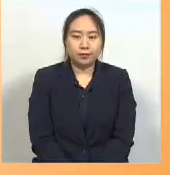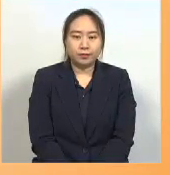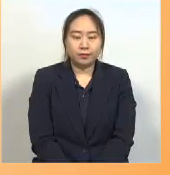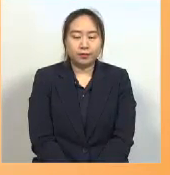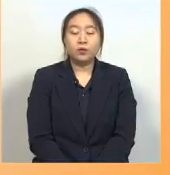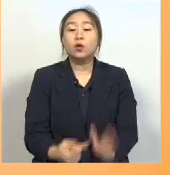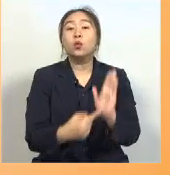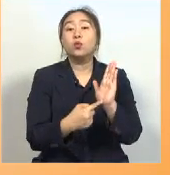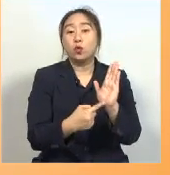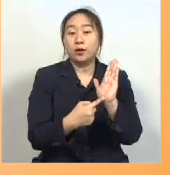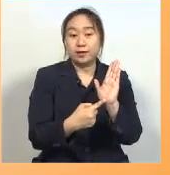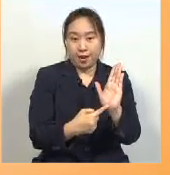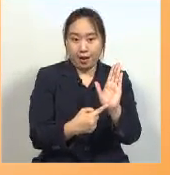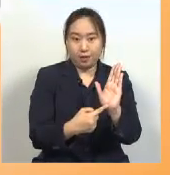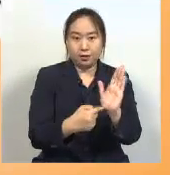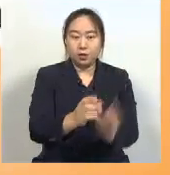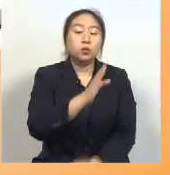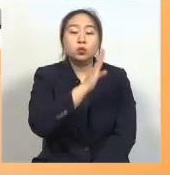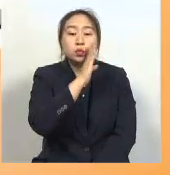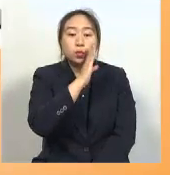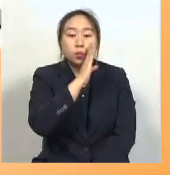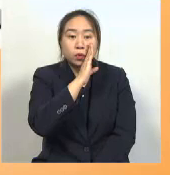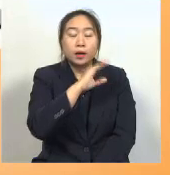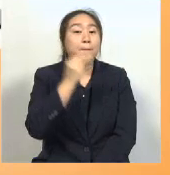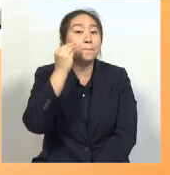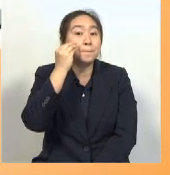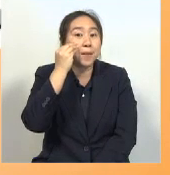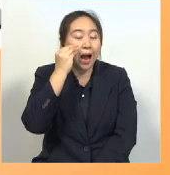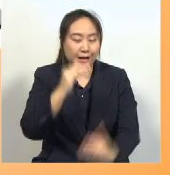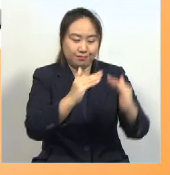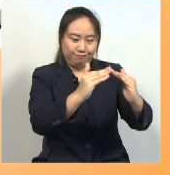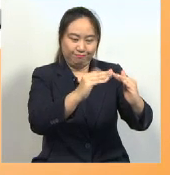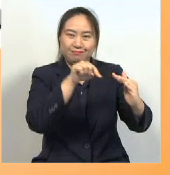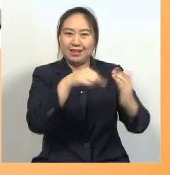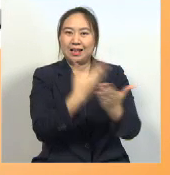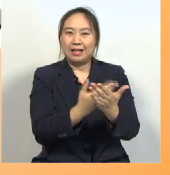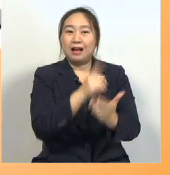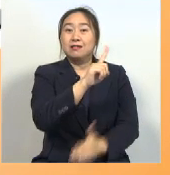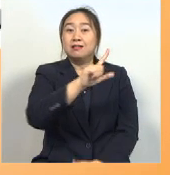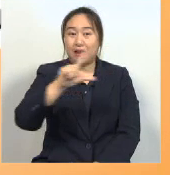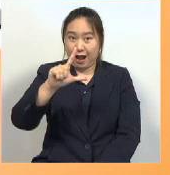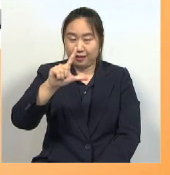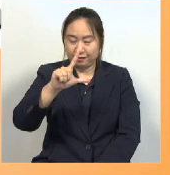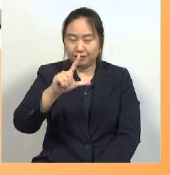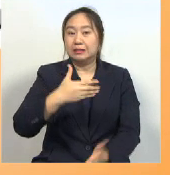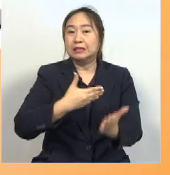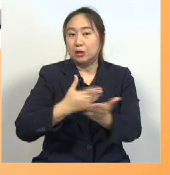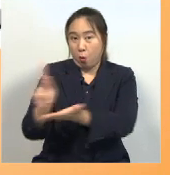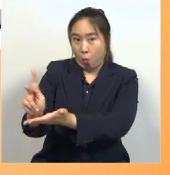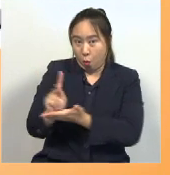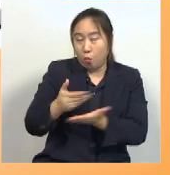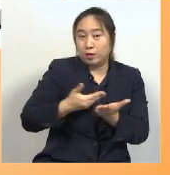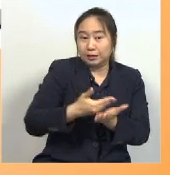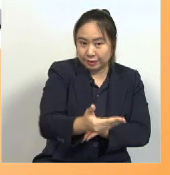ยกตัวอย่างนะครับถ้ากรณีกู้ซื้อบ้านในราคา1ล้านบาทตลอดระยะเวลา3ปีแรกหากไปเทียบกับ